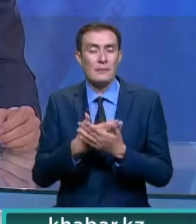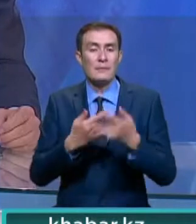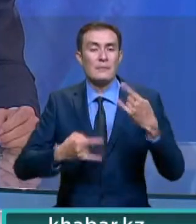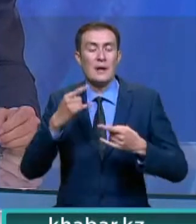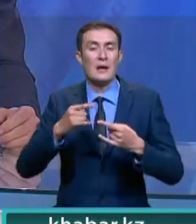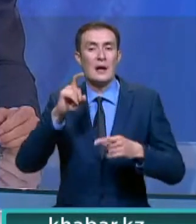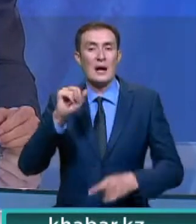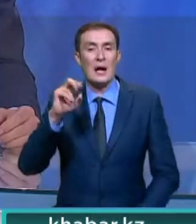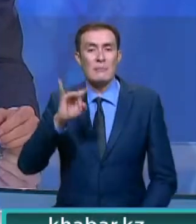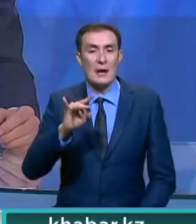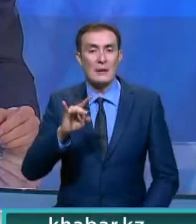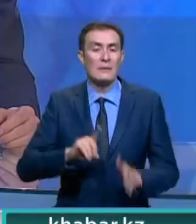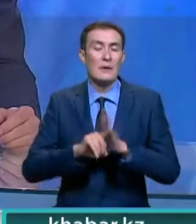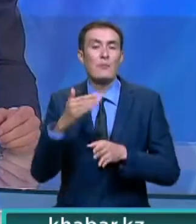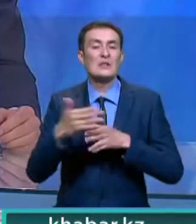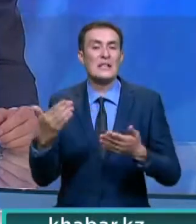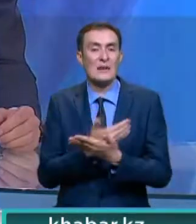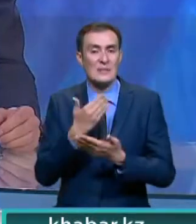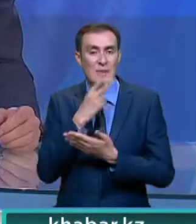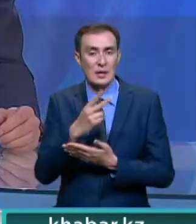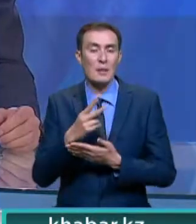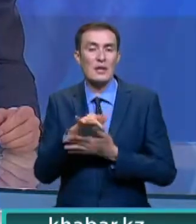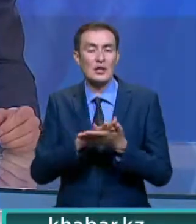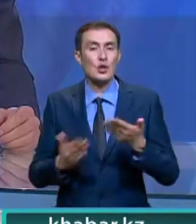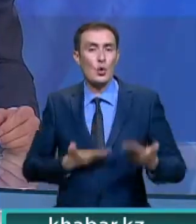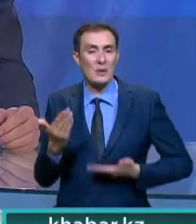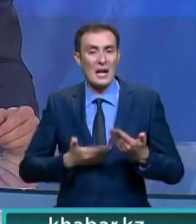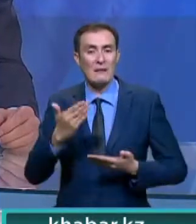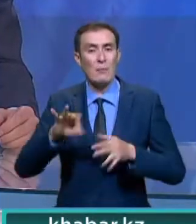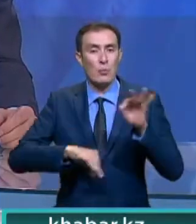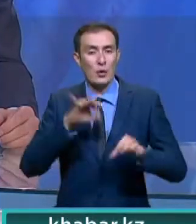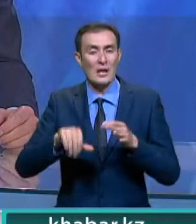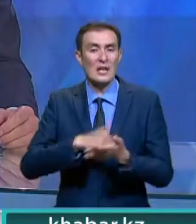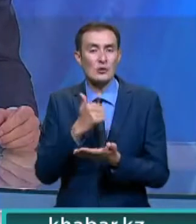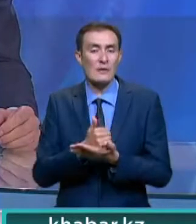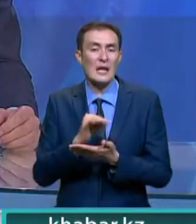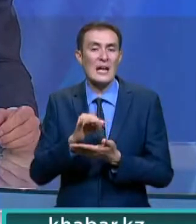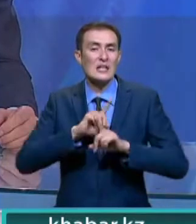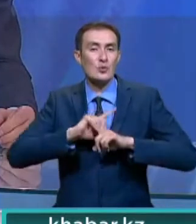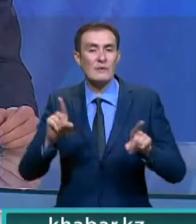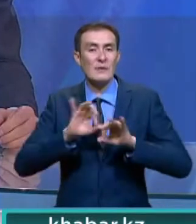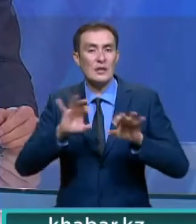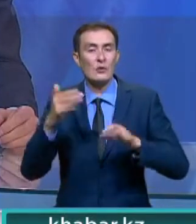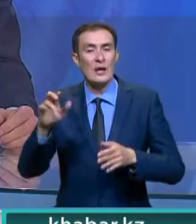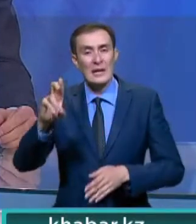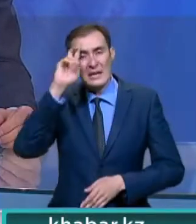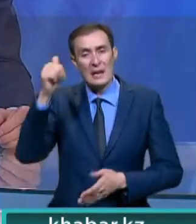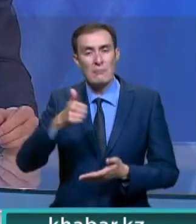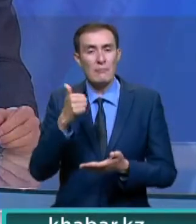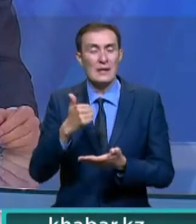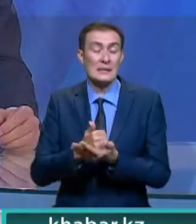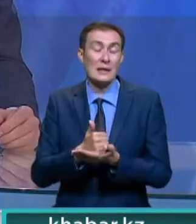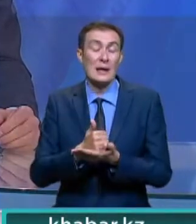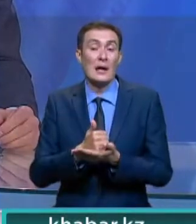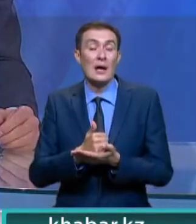на телеканале «Хабар». Сразу после новостей смотрите продолжение документального проекта, основанного на эксклюзивном интервью Ельбасы «Штрихи к